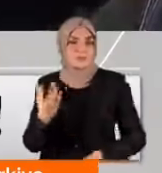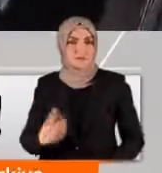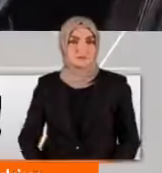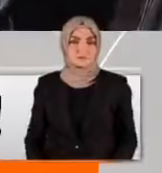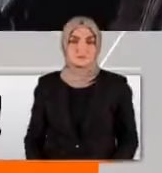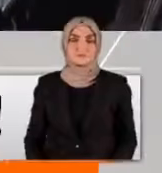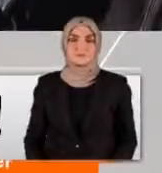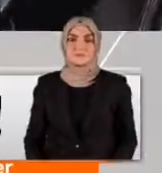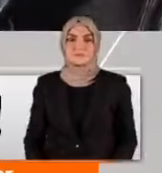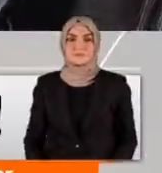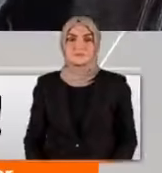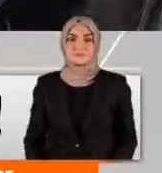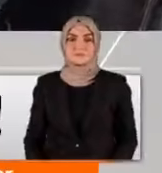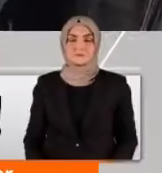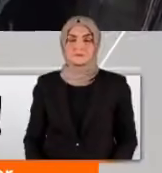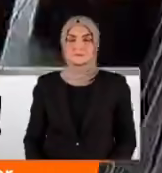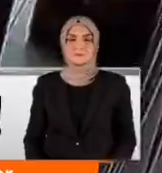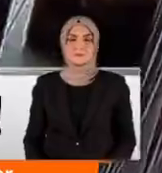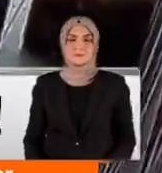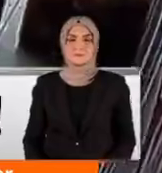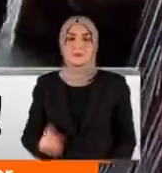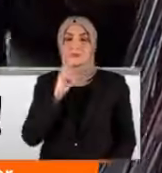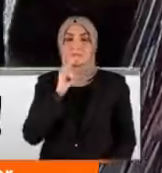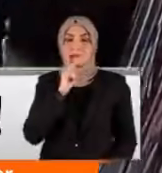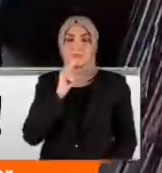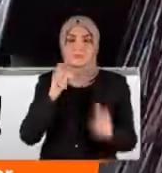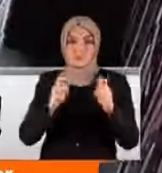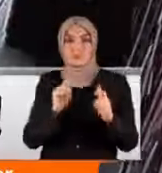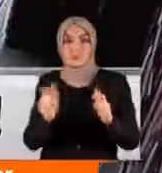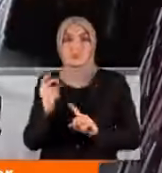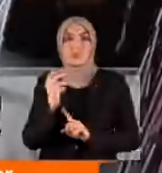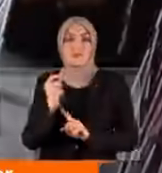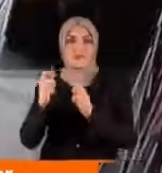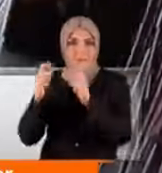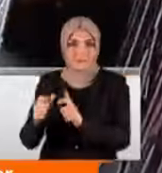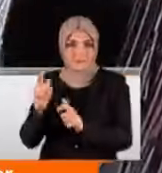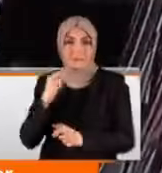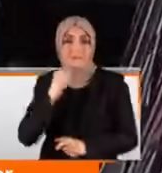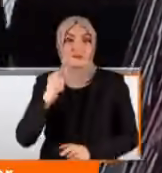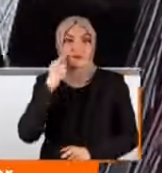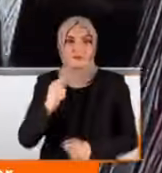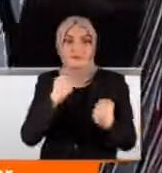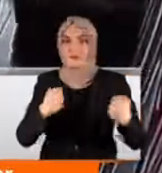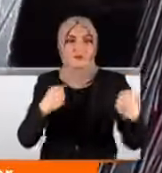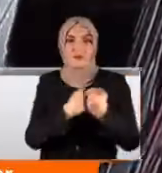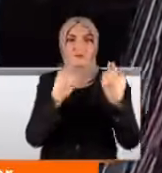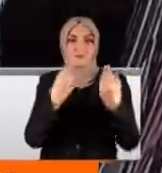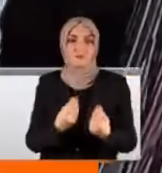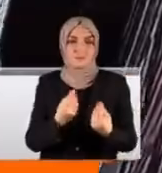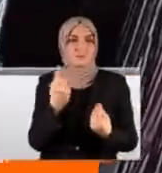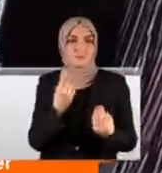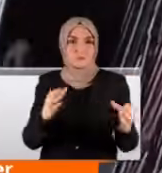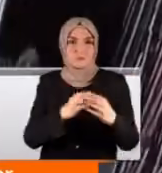Bana da almaya bak dükkanın aldım ben demiyorum Samsun İlkadım'da iddiaya göre trafik kazasına karışan bir grup genç